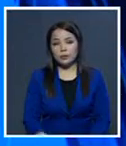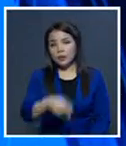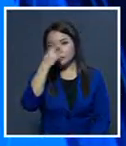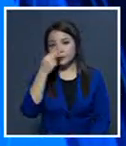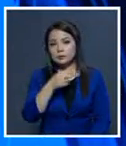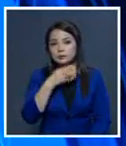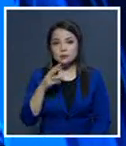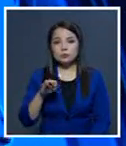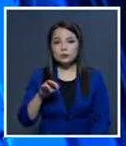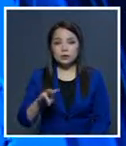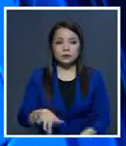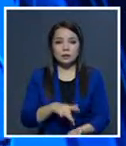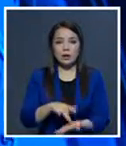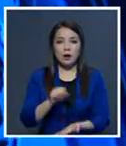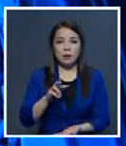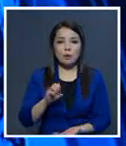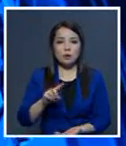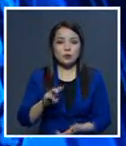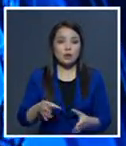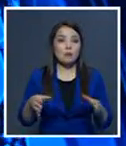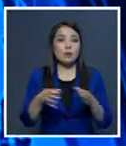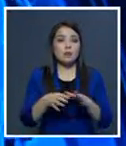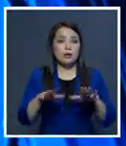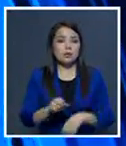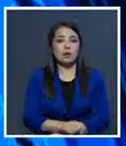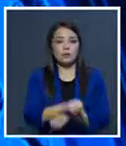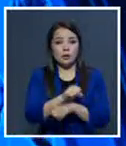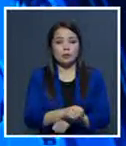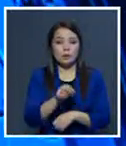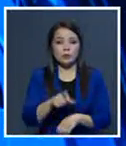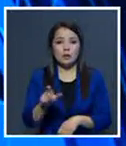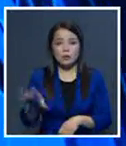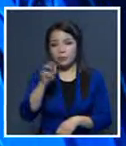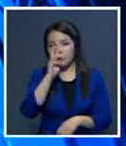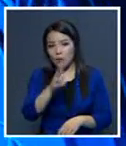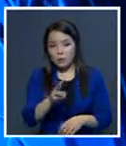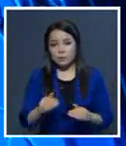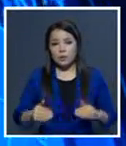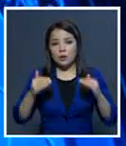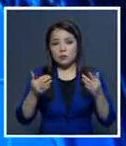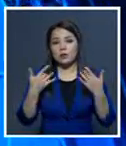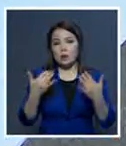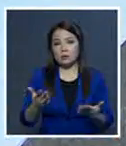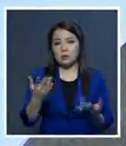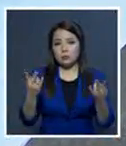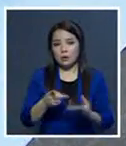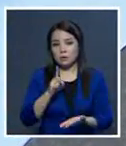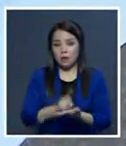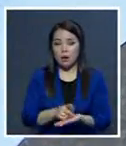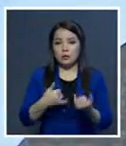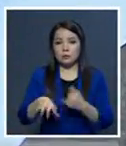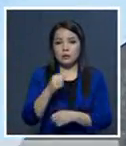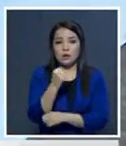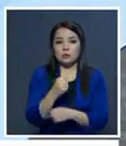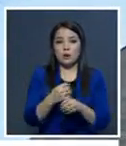Италияның Милан қаласында Amazon компаниясының жүргізушілері ереуілге шықты. Олар жалақыны көтеруді талап етіп отыр. Жұмысшылардың айтуынша,